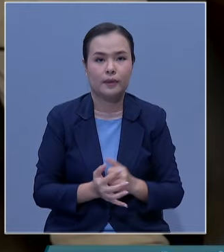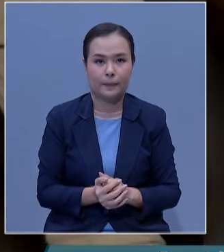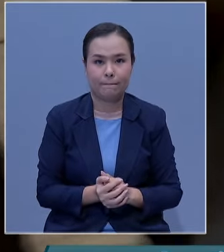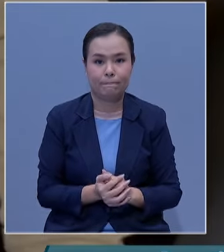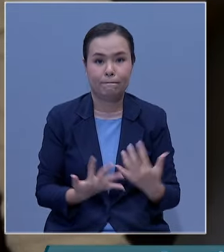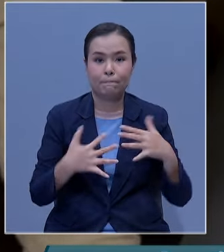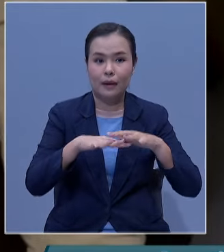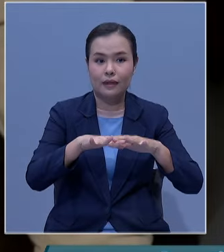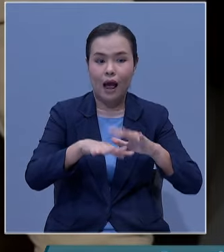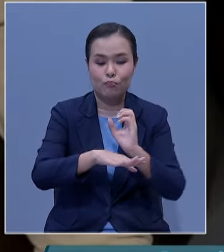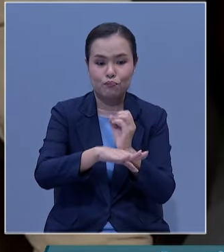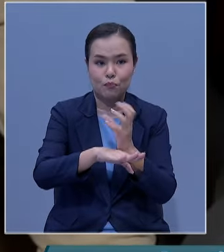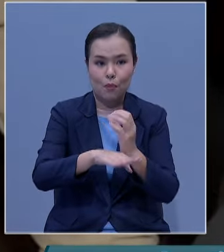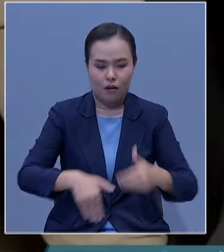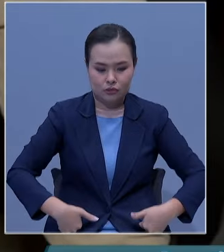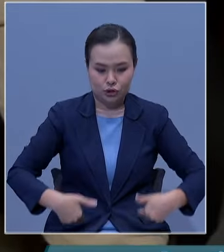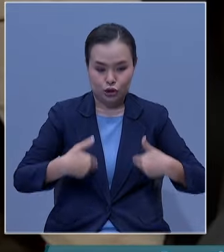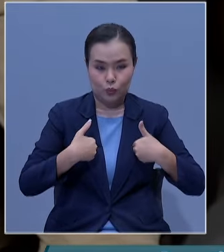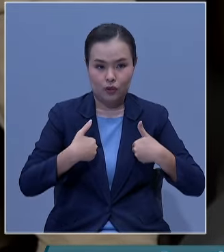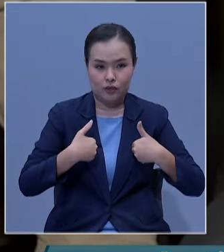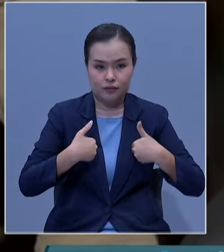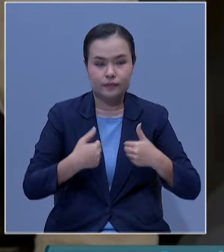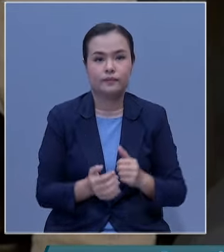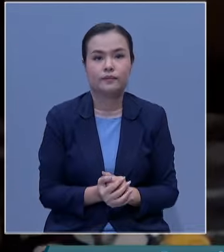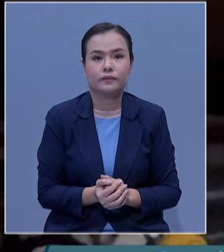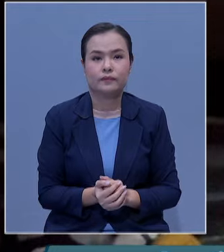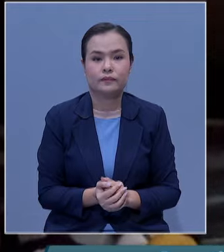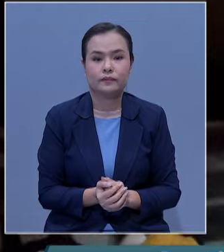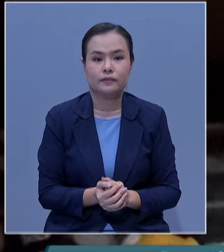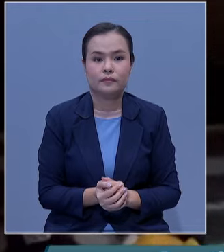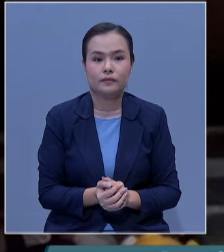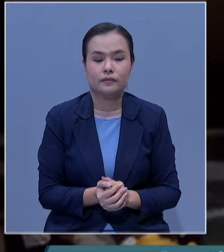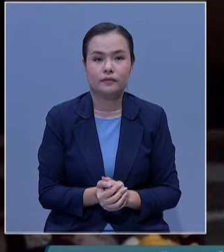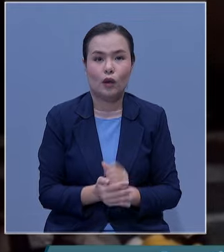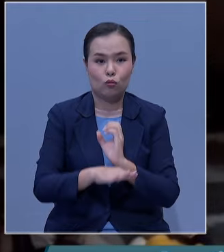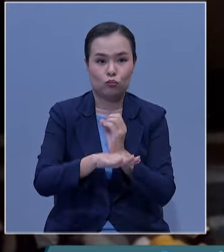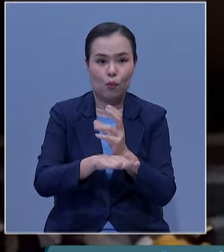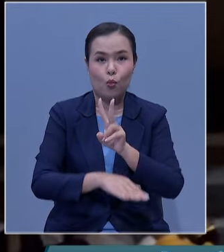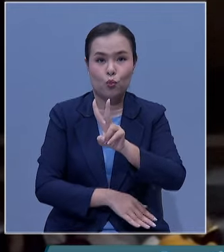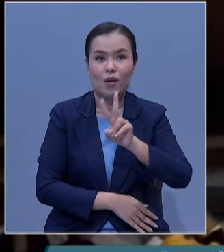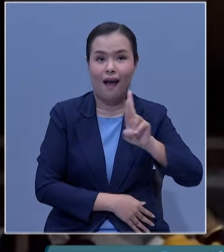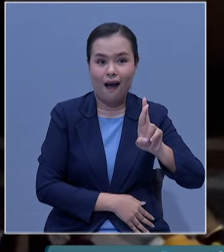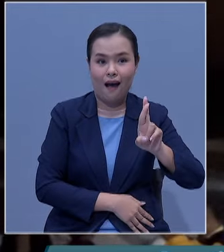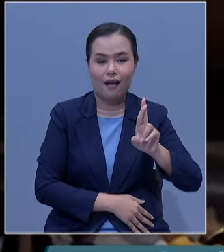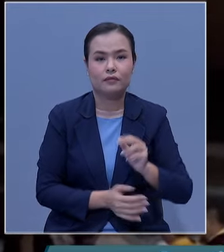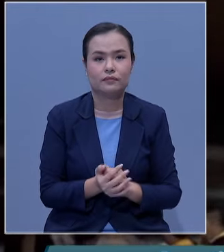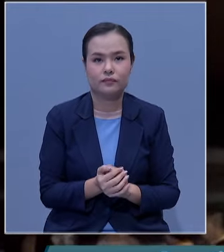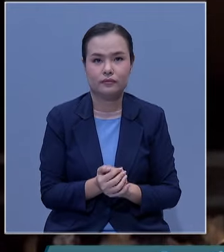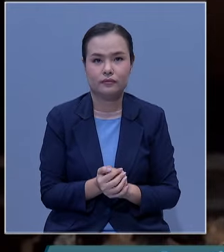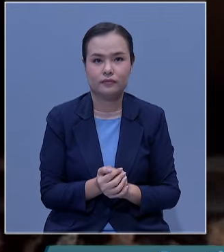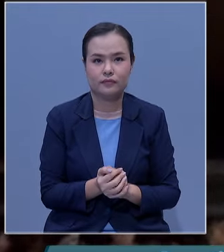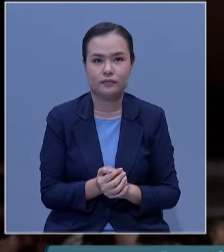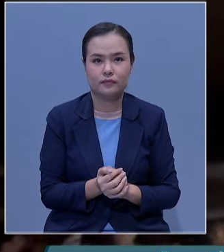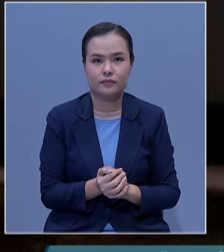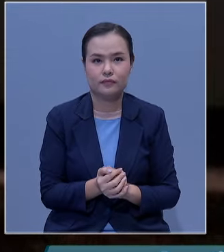ได้ประสานไปยังหน่วยกู้ภัยมูลนิธิกุศลสงเคราะห์เกาะสมุยหน่วยกู้ภัย VR วัดปลายแหลมนะครับพร้อมด้วย